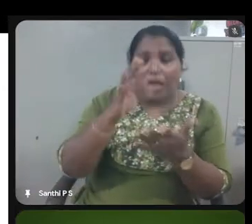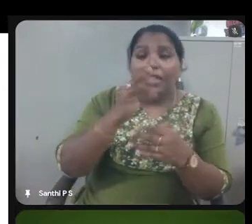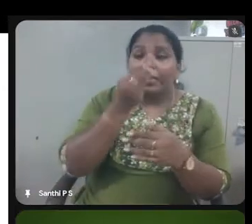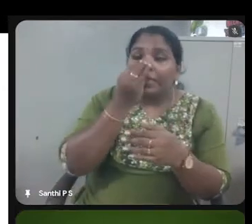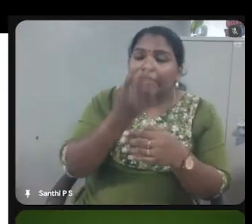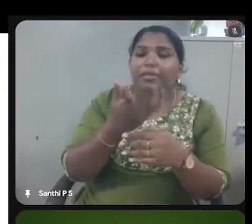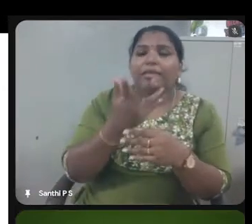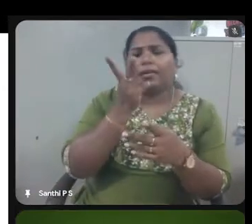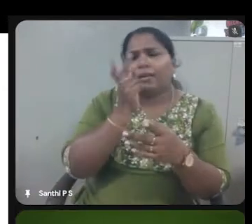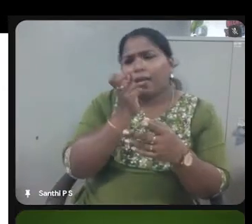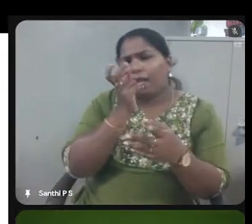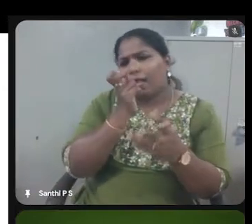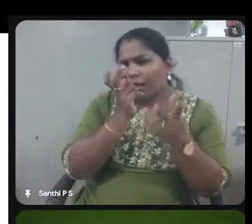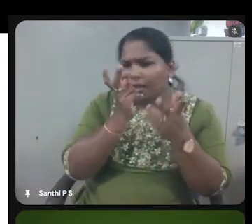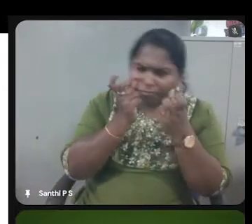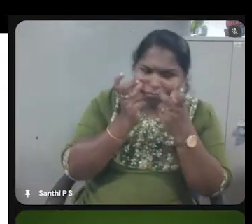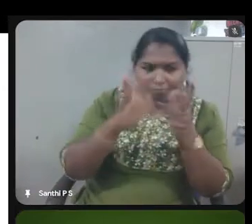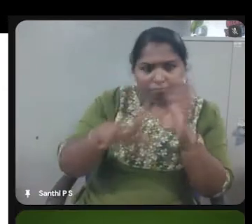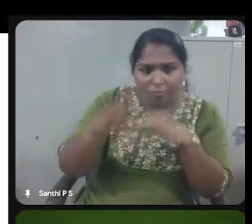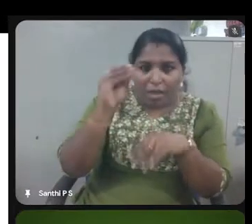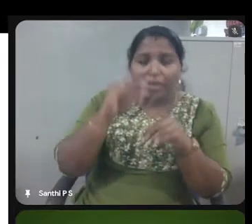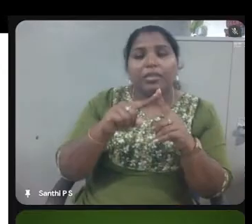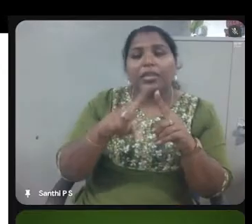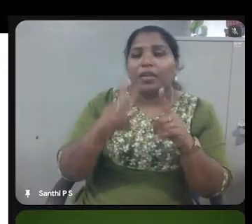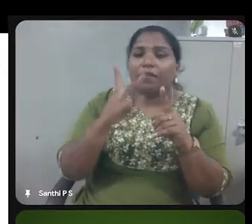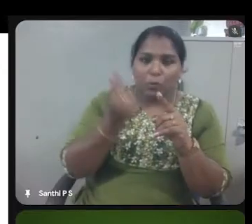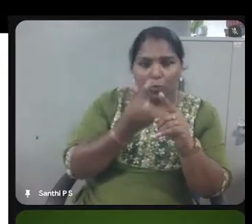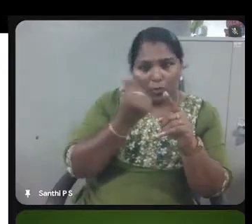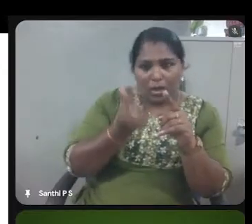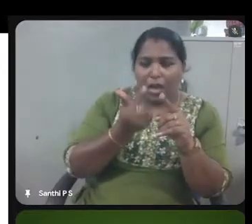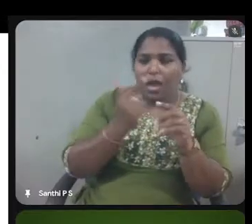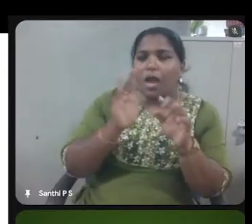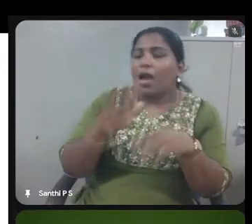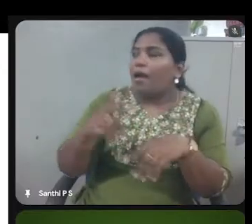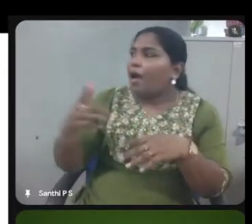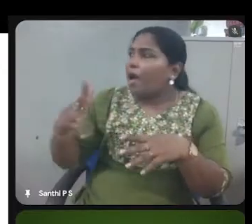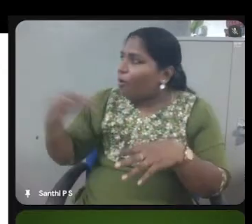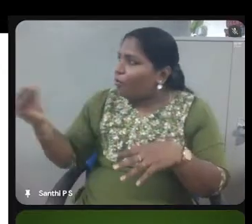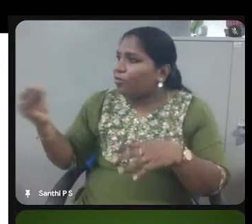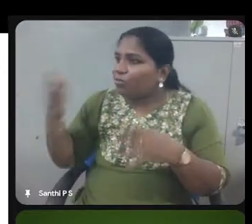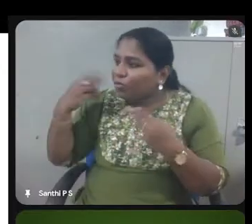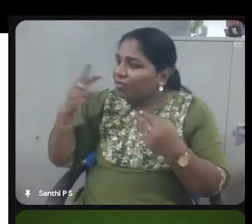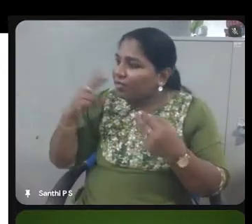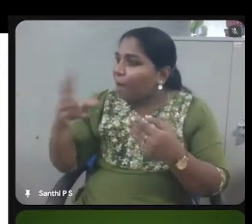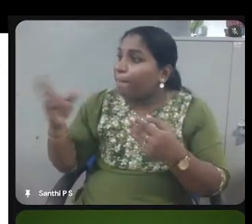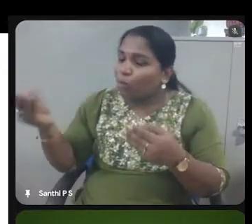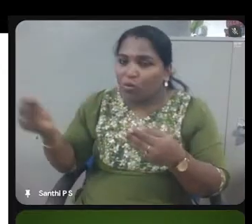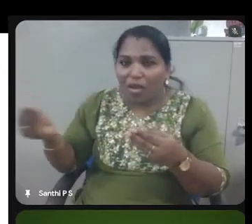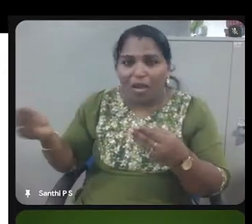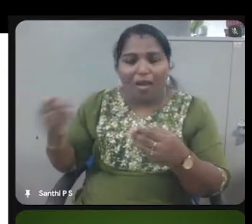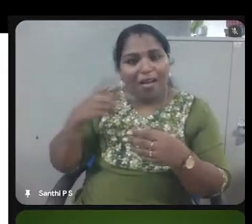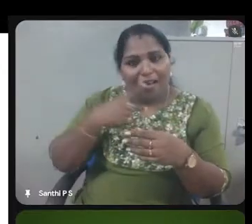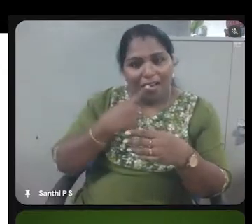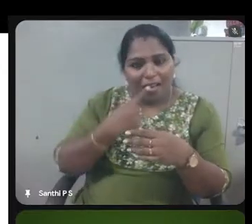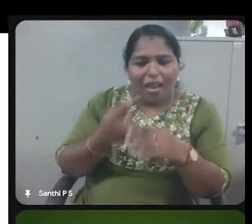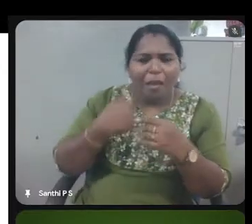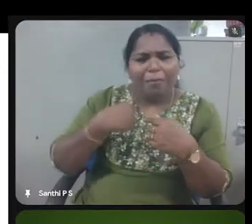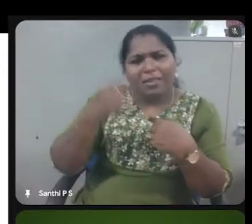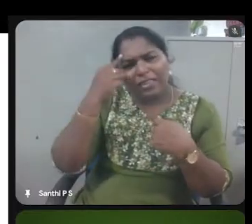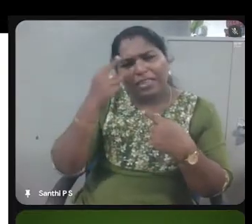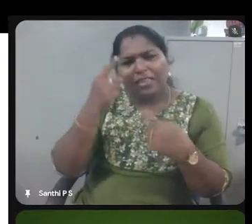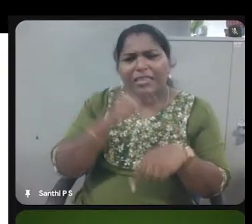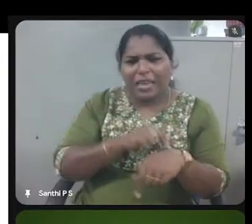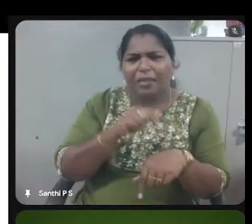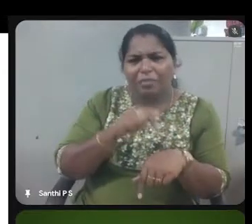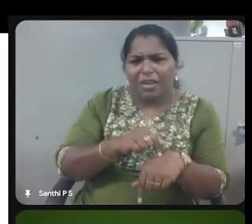പെട്ടെന്ന് കണ്ടിട്ട് മനസ്സിലാക്കാൻ വേണ്ടിയാണ് യൂസ് ചെയ്യുന്നത്. അപ്പോൾ ഞാൻ ആ കുട്ടിയുടെ കംപ്ലീറ്റ്ലി സ്ക്രീൻ ടൈം കട്ട് ചെയ്യണോ അതോ വല്ലപ്പോഴൊക്കെ